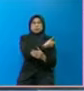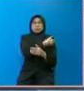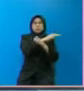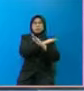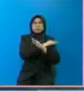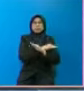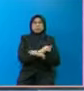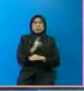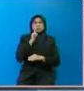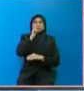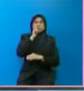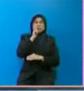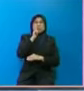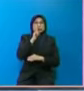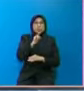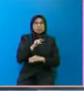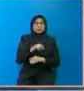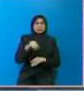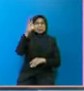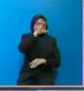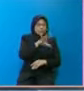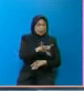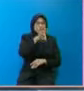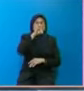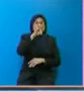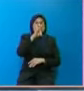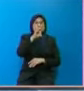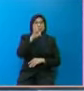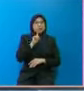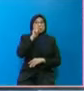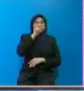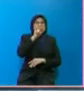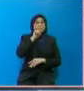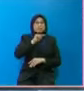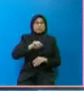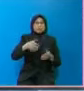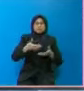saring, jejak dan asing atau dengan izin test, trace and